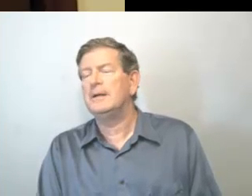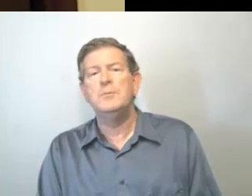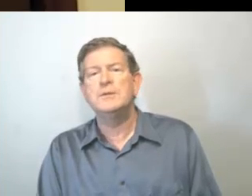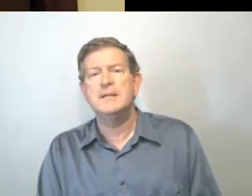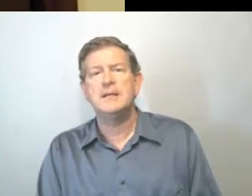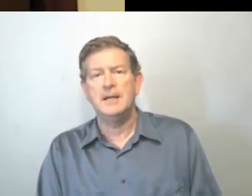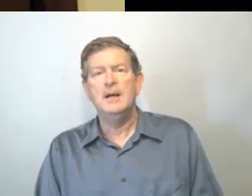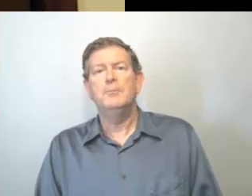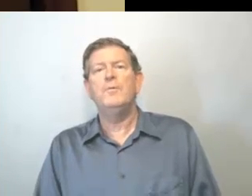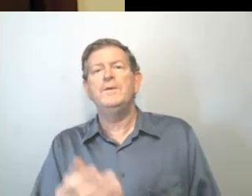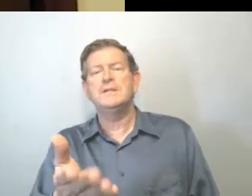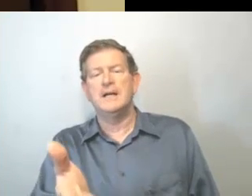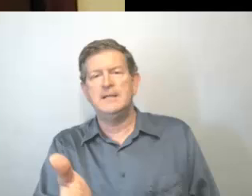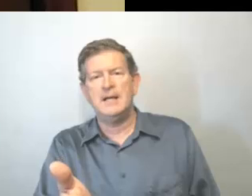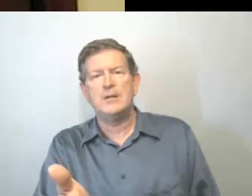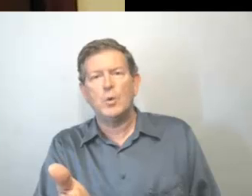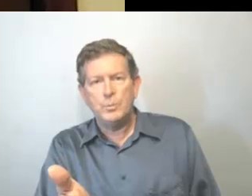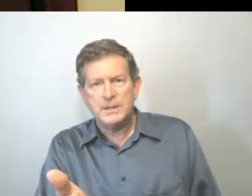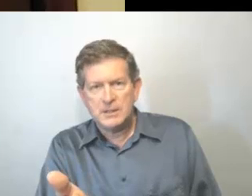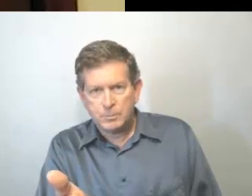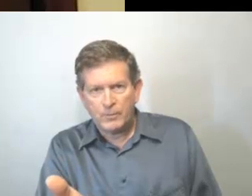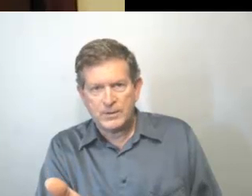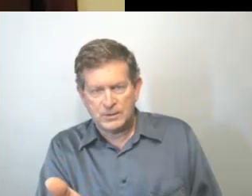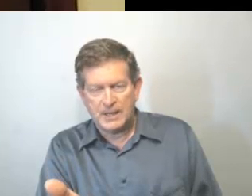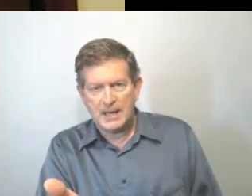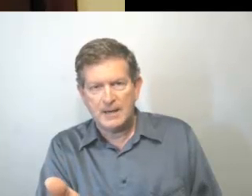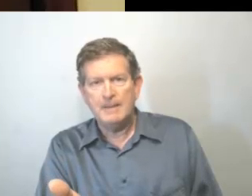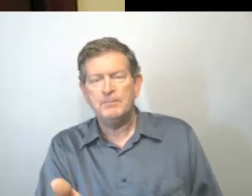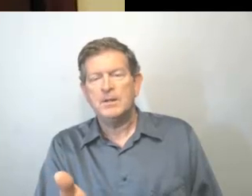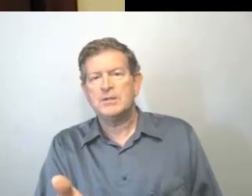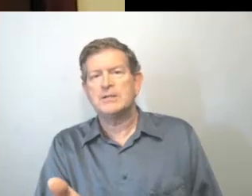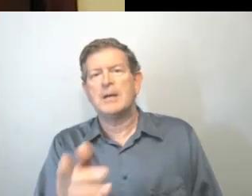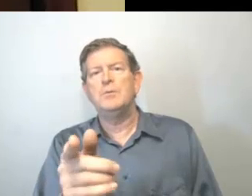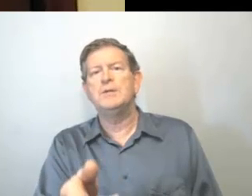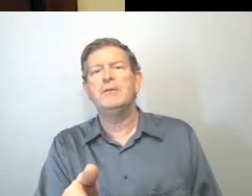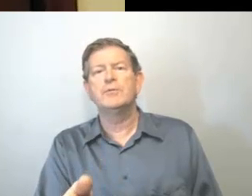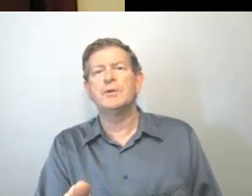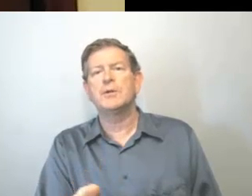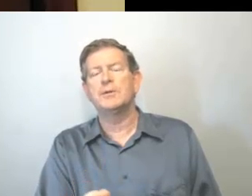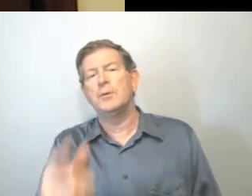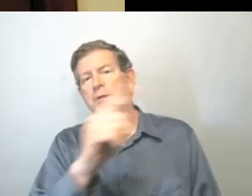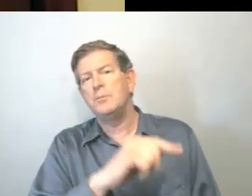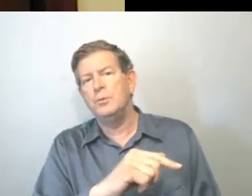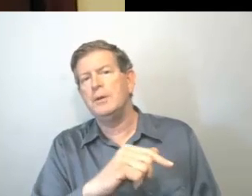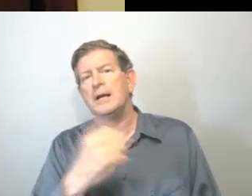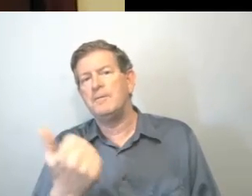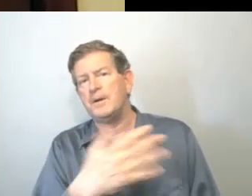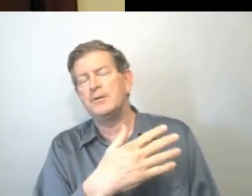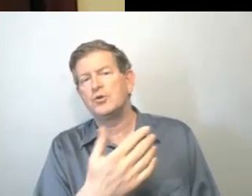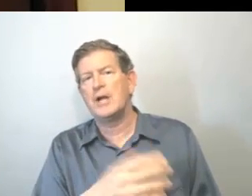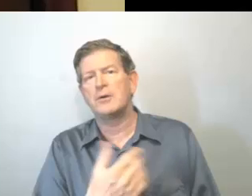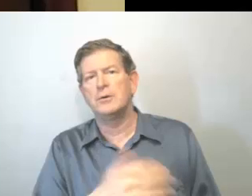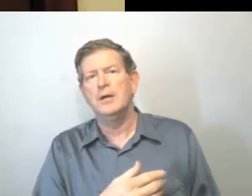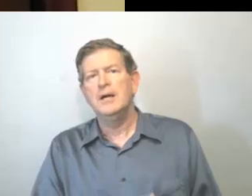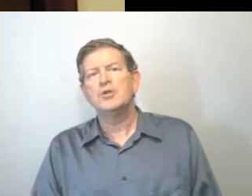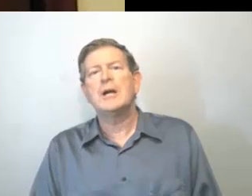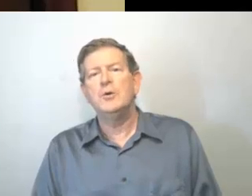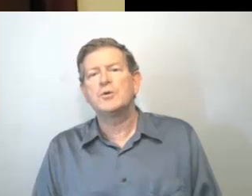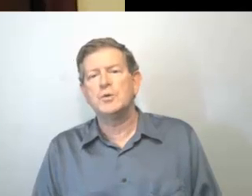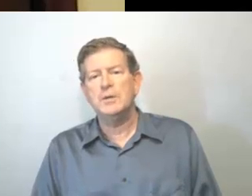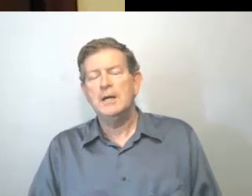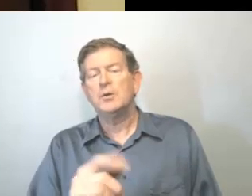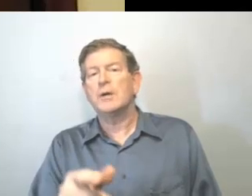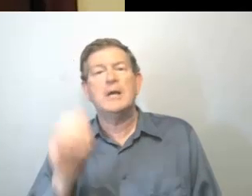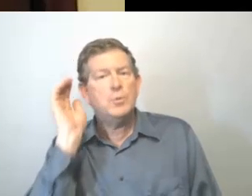beaucoup faire la musique et mon fils Daniel est trompettiste professionnel. C'est sa musique que vous entendez au début et à la fin de